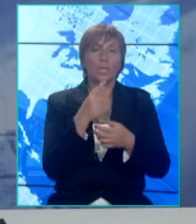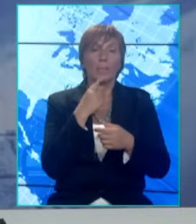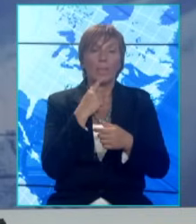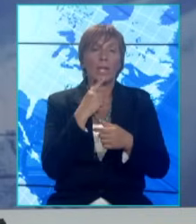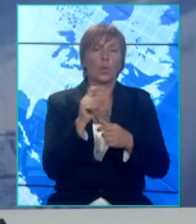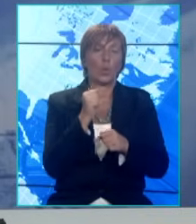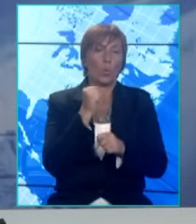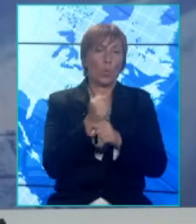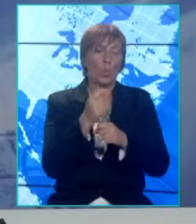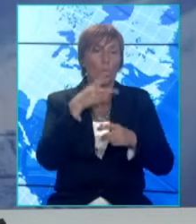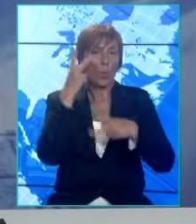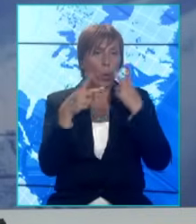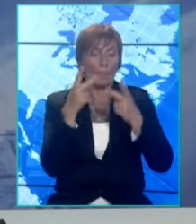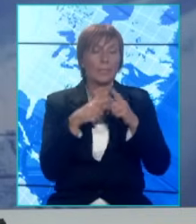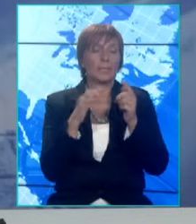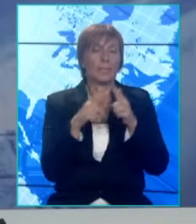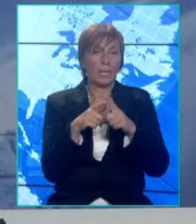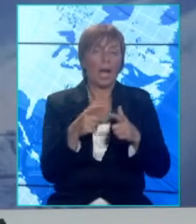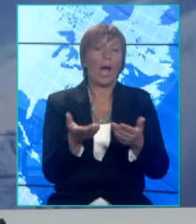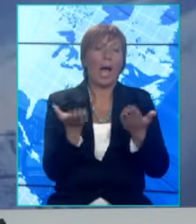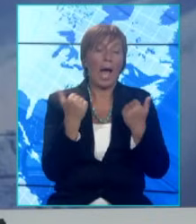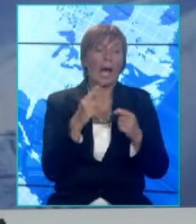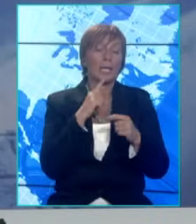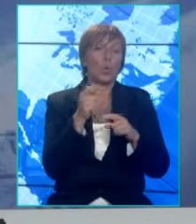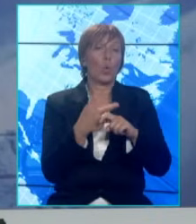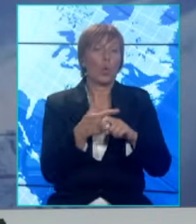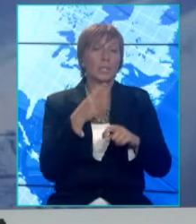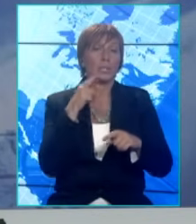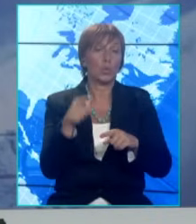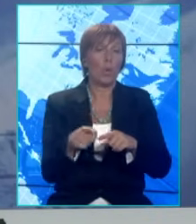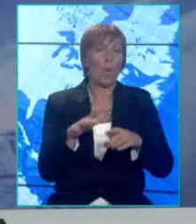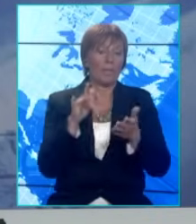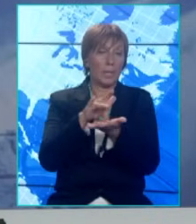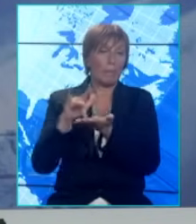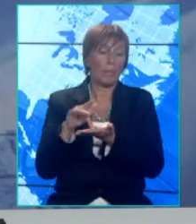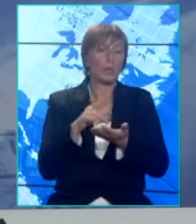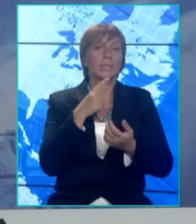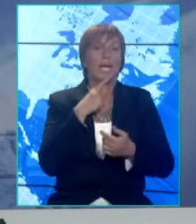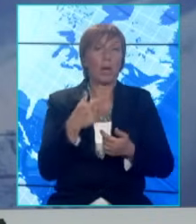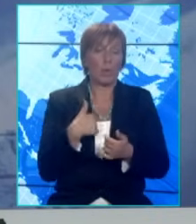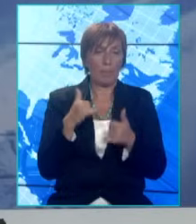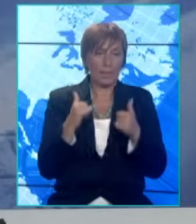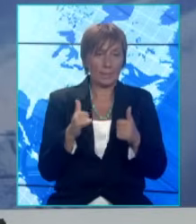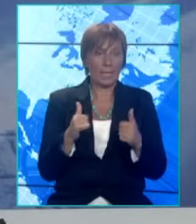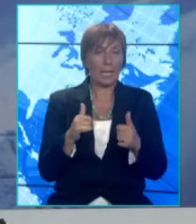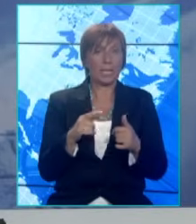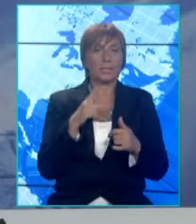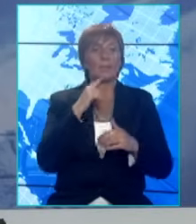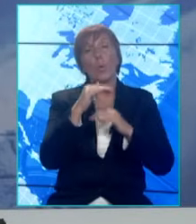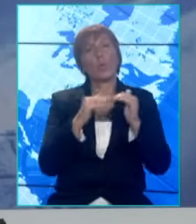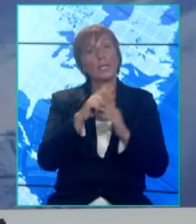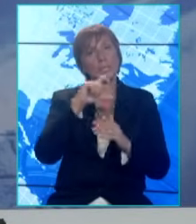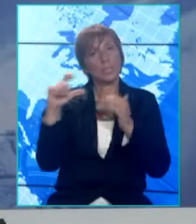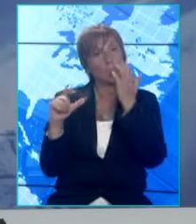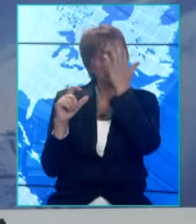i povjerenstva za suradnju sa NATO-om, ali i u kontekstu ovih pozicija na kojima se nalazimo u